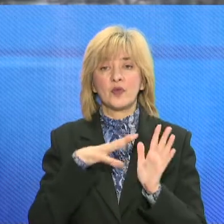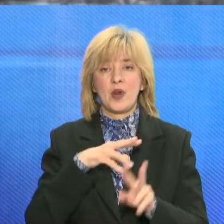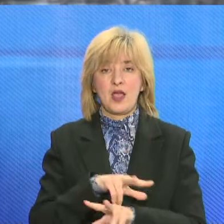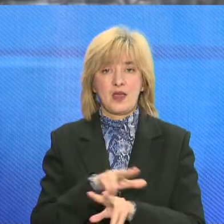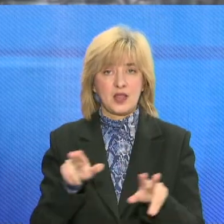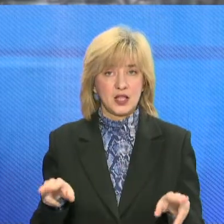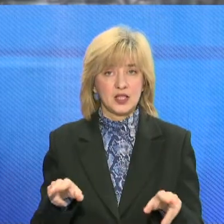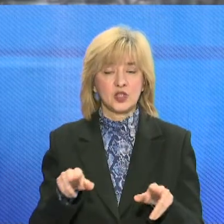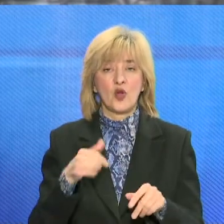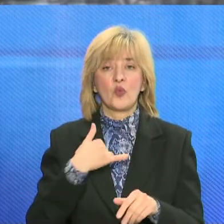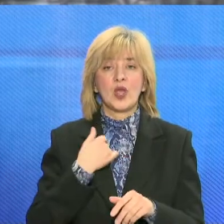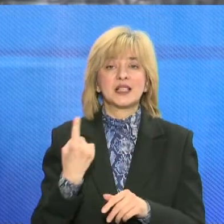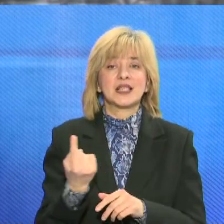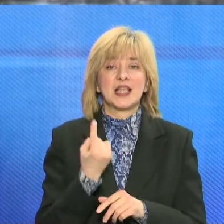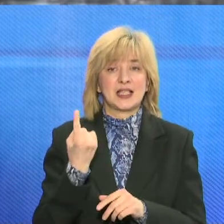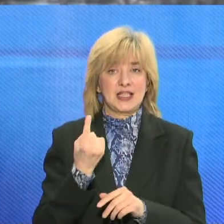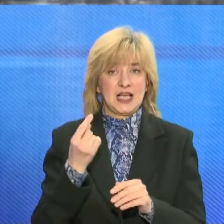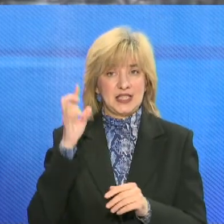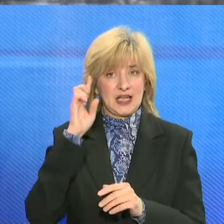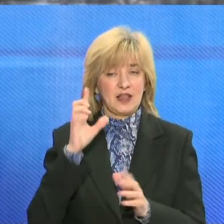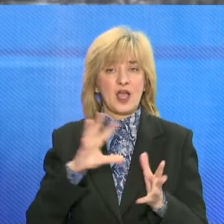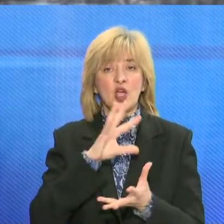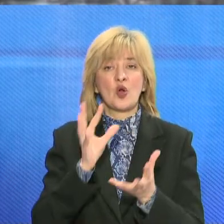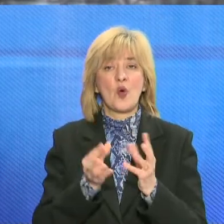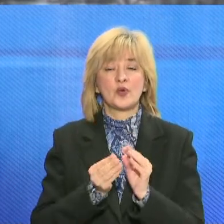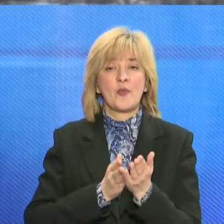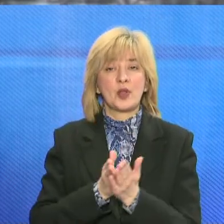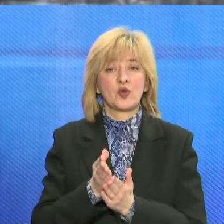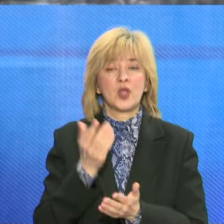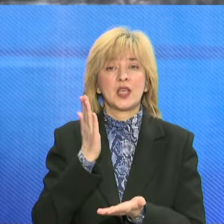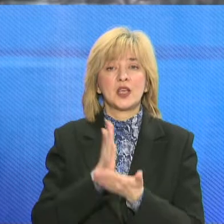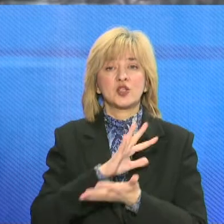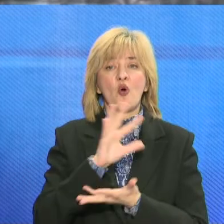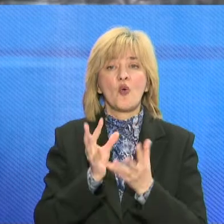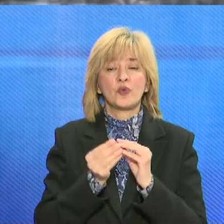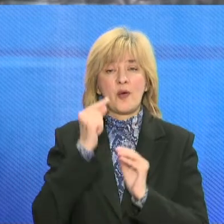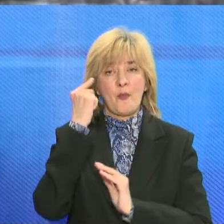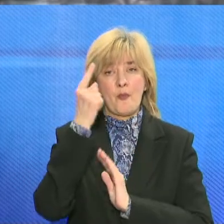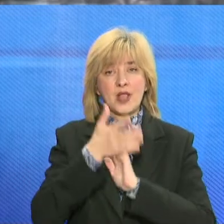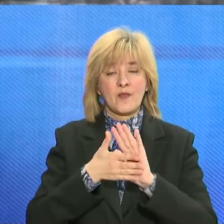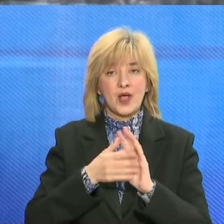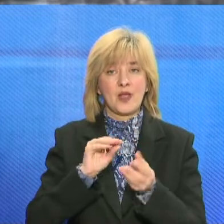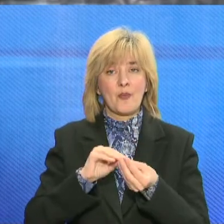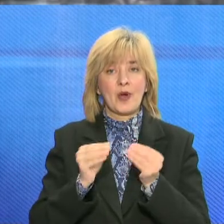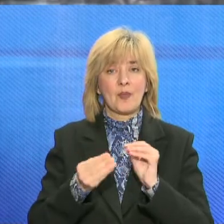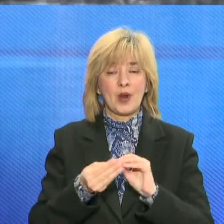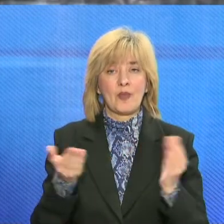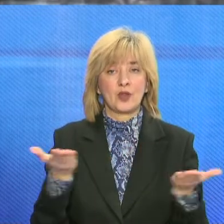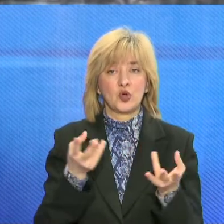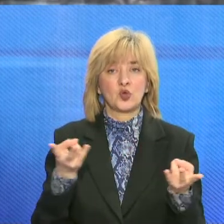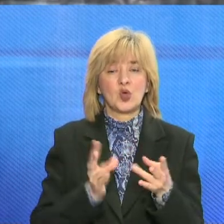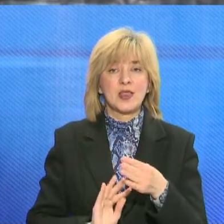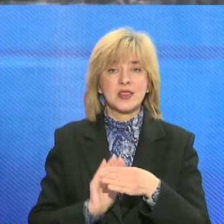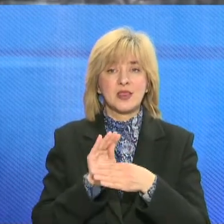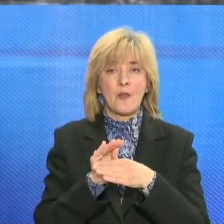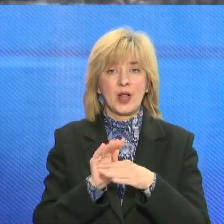общие подходы. Есть общее понимание даже тех проблем, которые нужно дополнительно объяснять. И когда